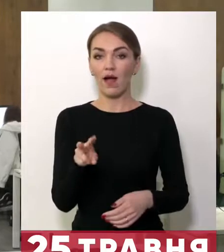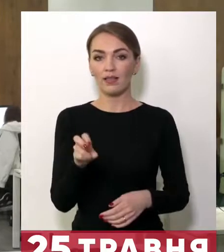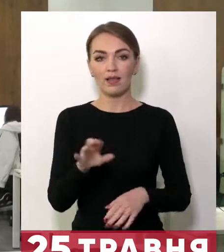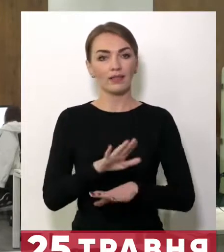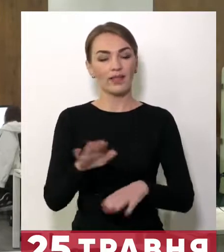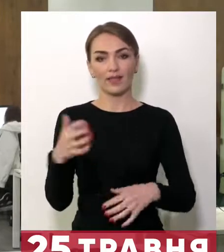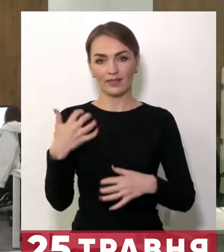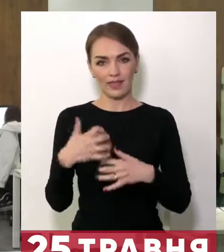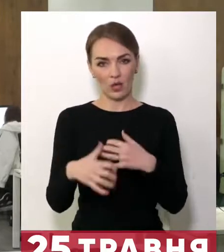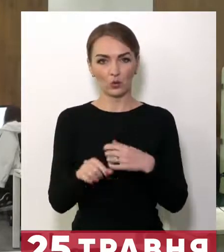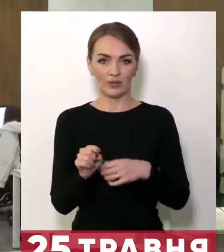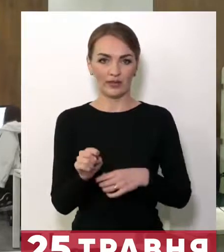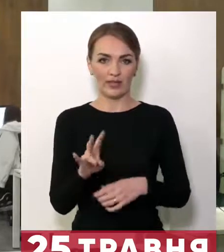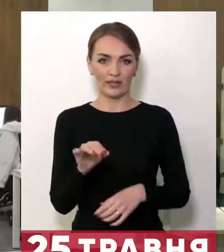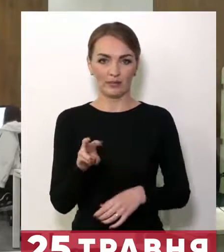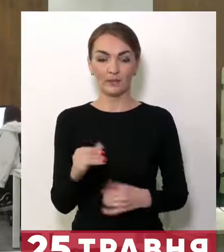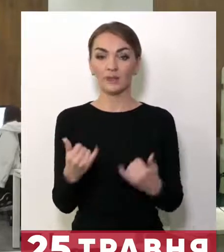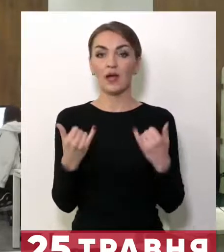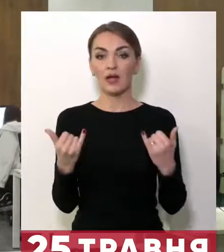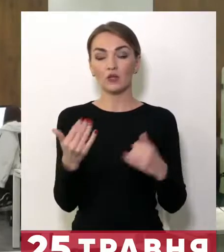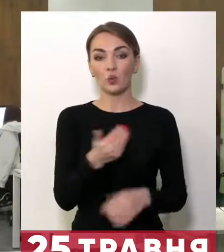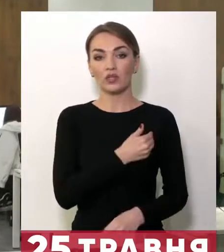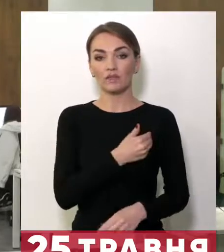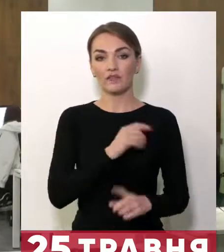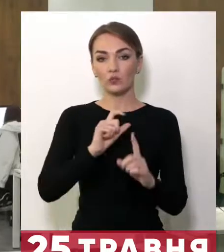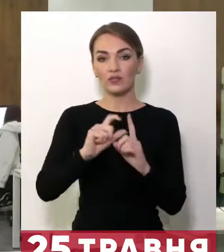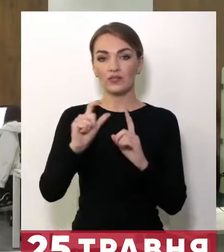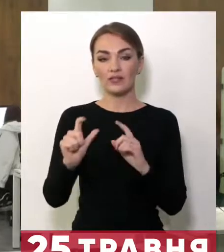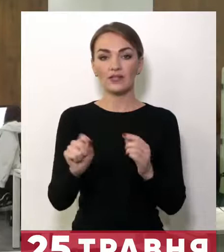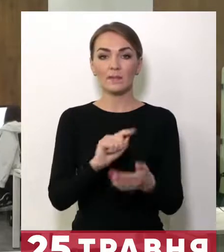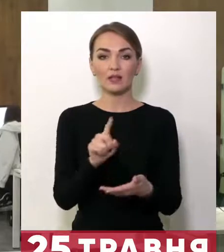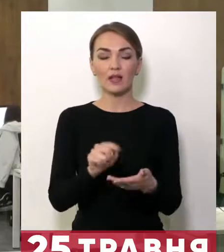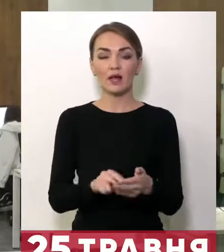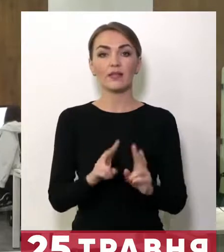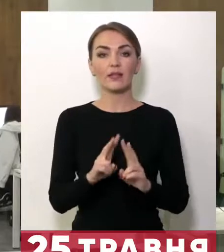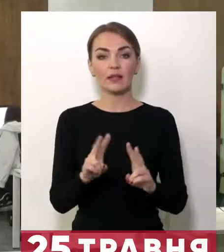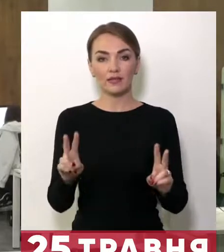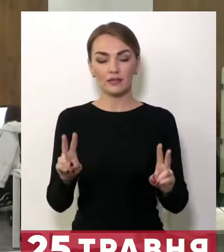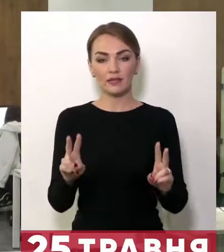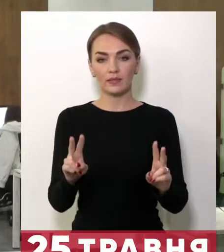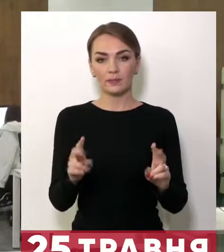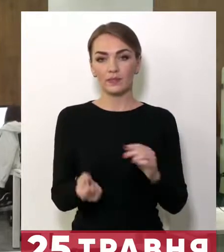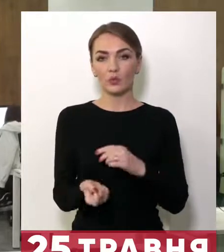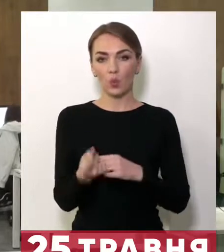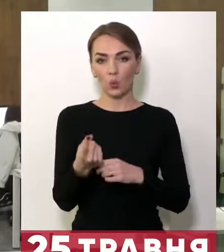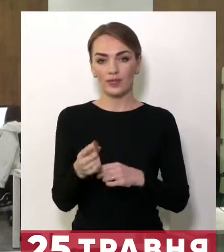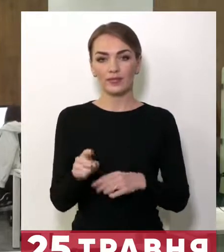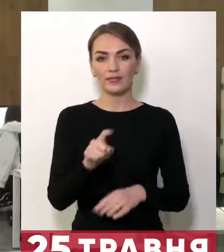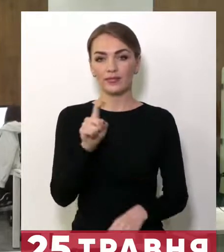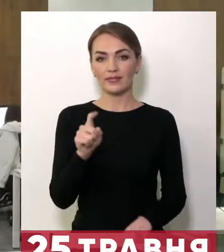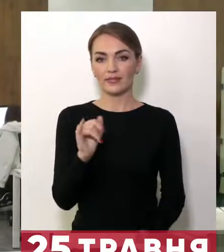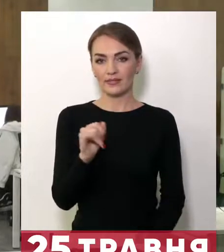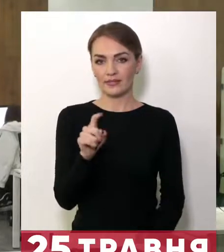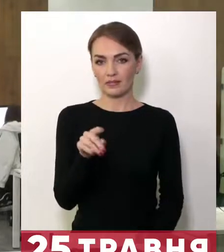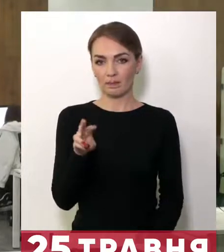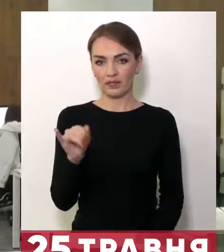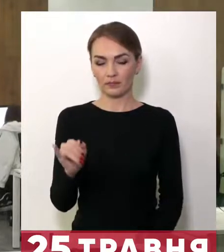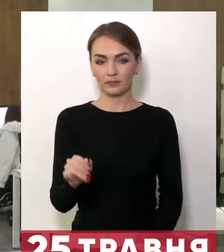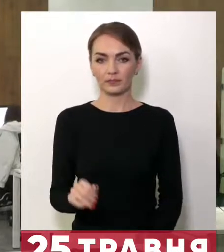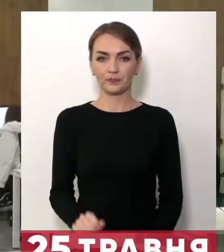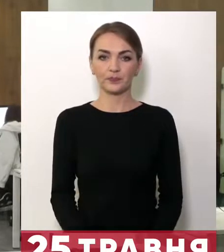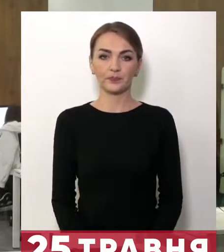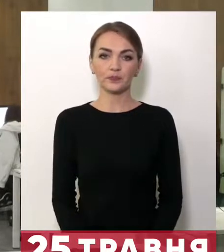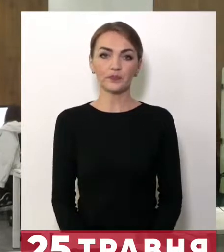не нехтуйте ними. А зараз я хотів би відповісти на запитання, які приходять до нас з засобів масової